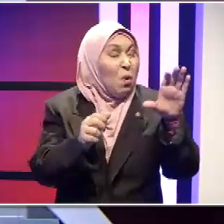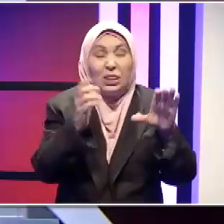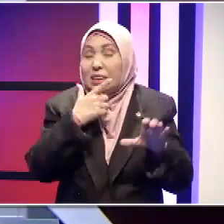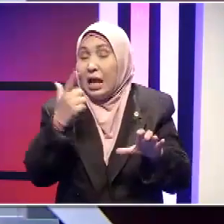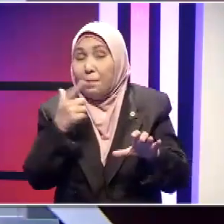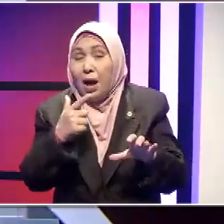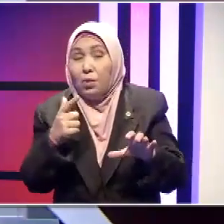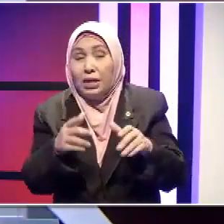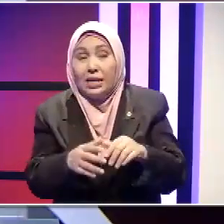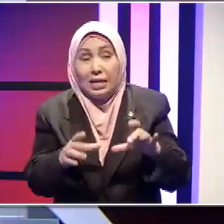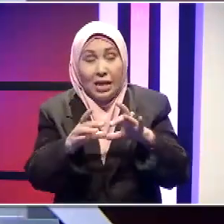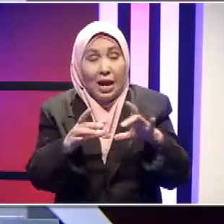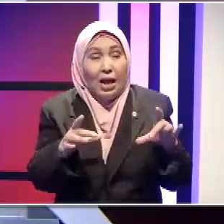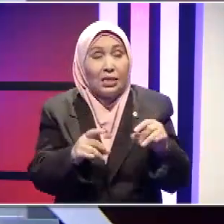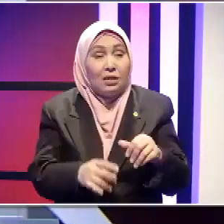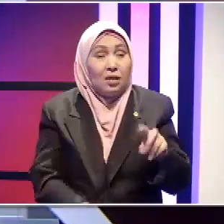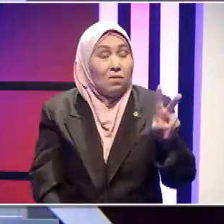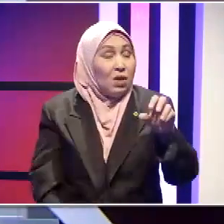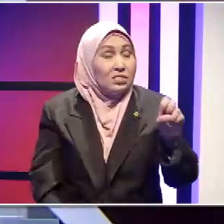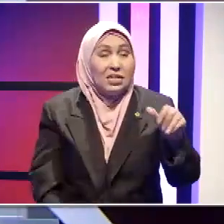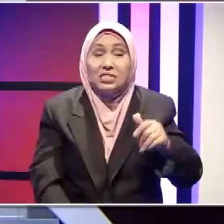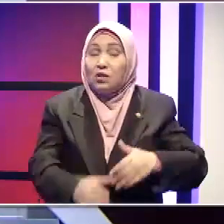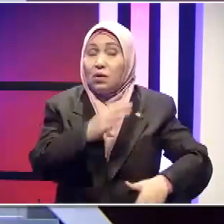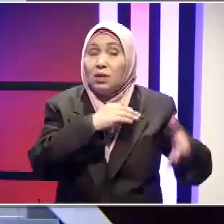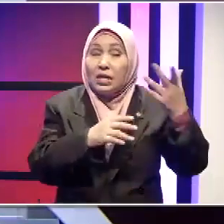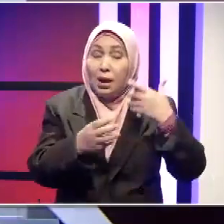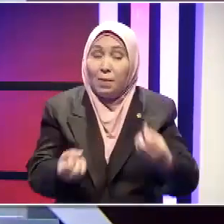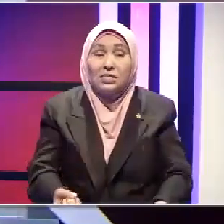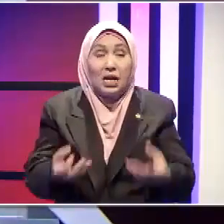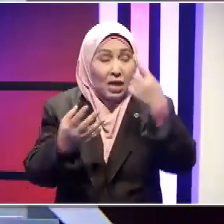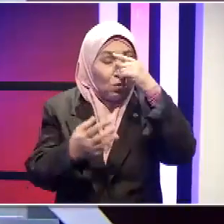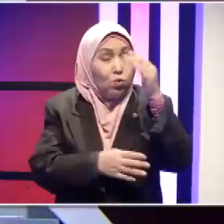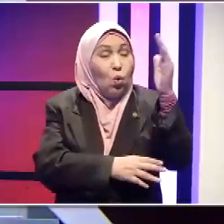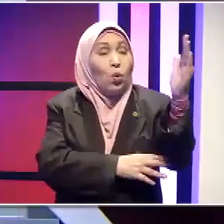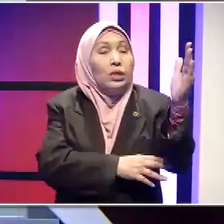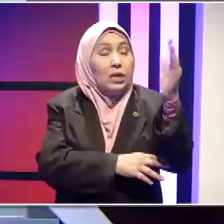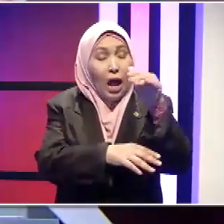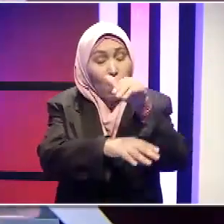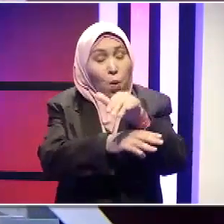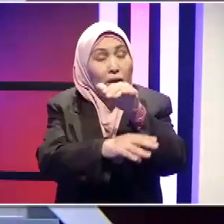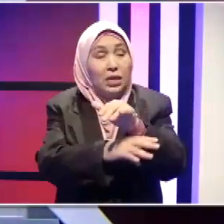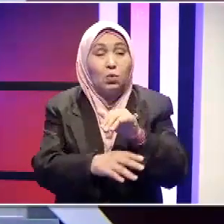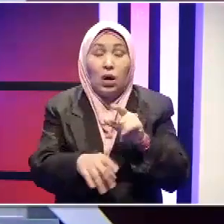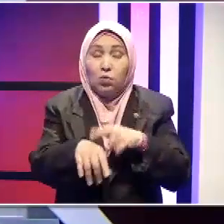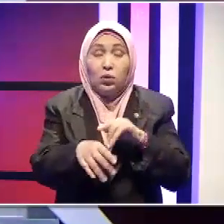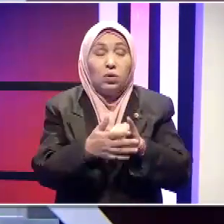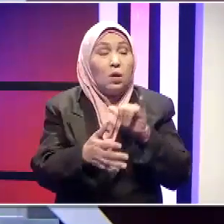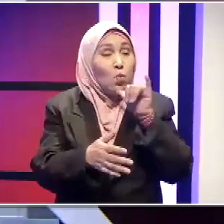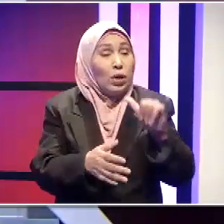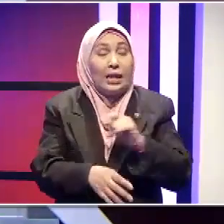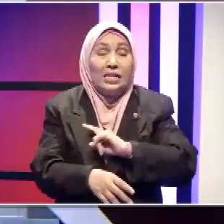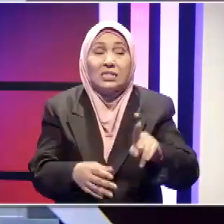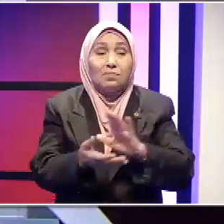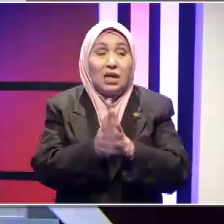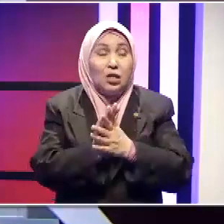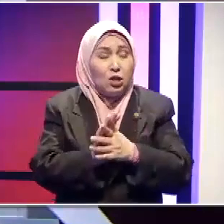kesek kesek yang pak Sugi ataupun biasa jinak banyakkan untuk dakwah dirangsang waktu dia bukan Islam dia kata